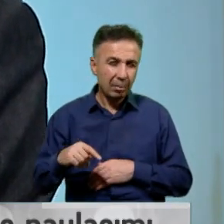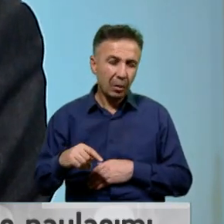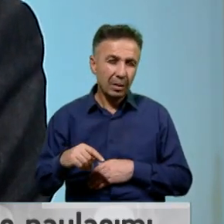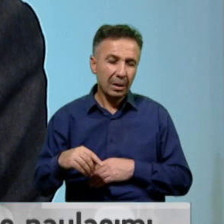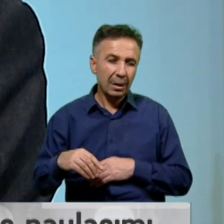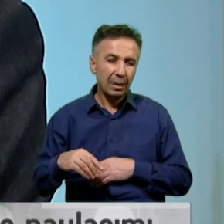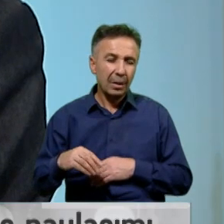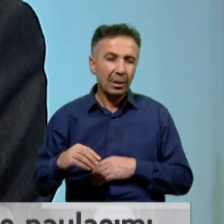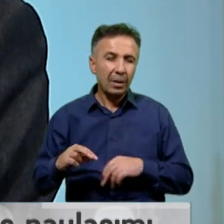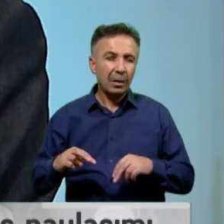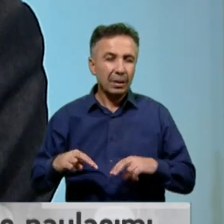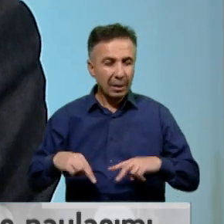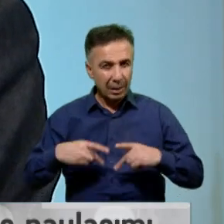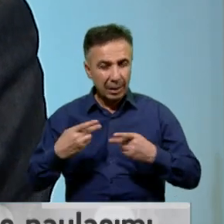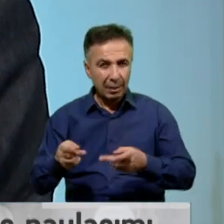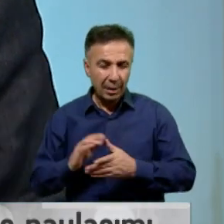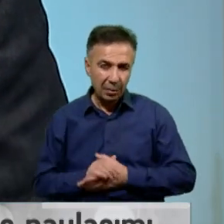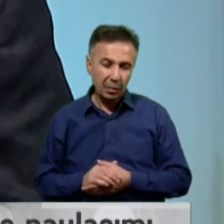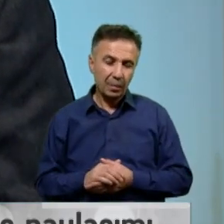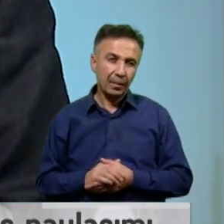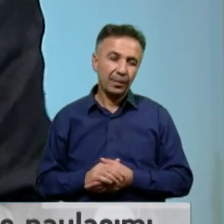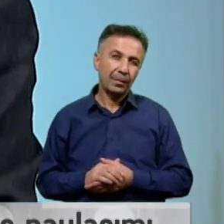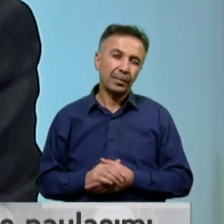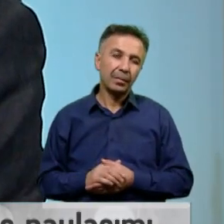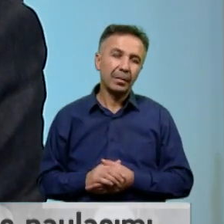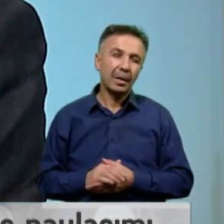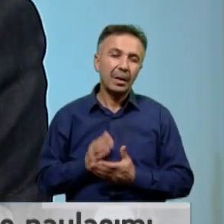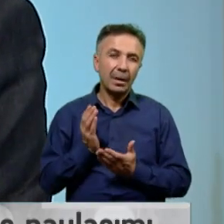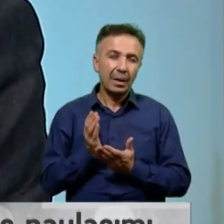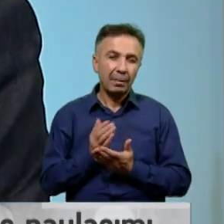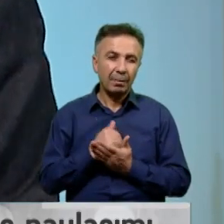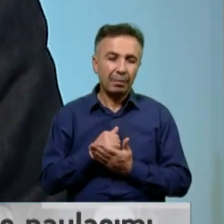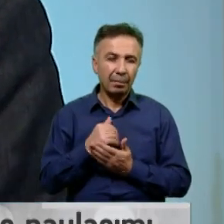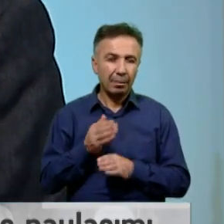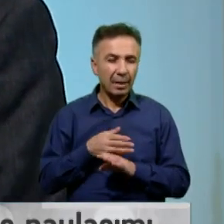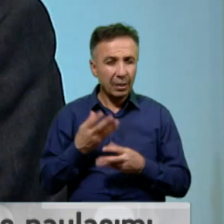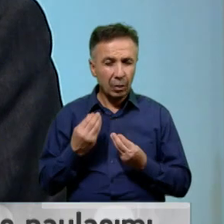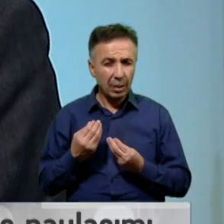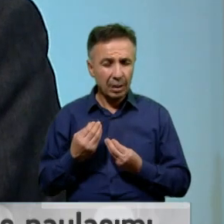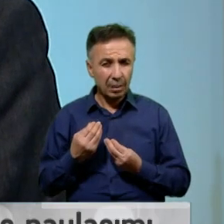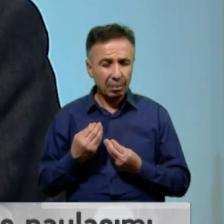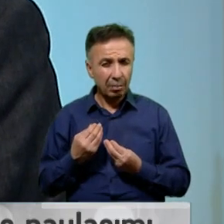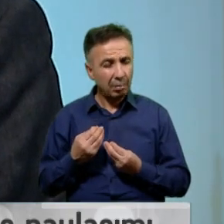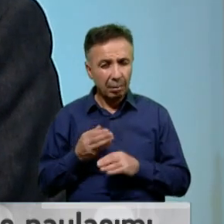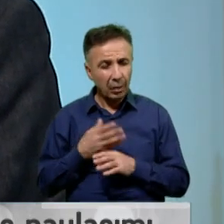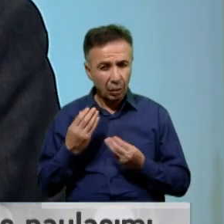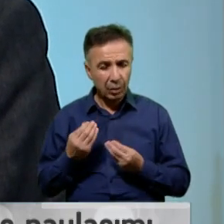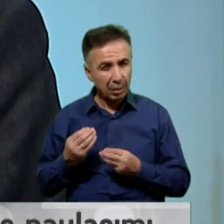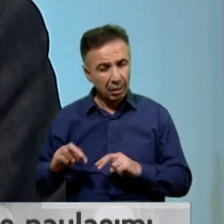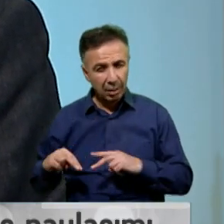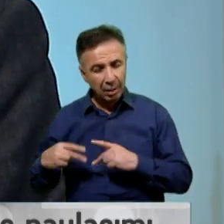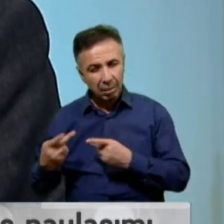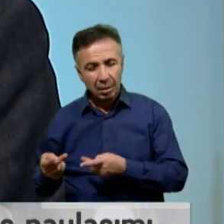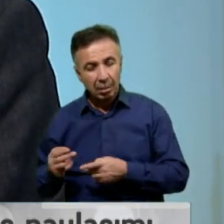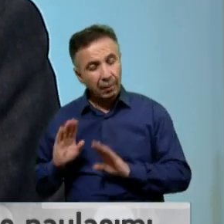anlatılmış beyefendiye. Evet, onu da biliyor gibi. Yani miras olarak mal kalırsa taksim böyle yapılır. Fakat